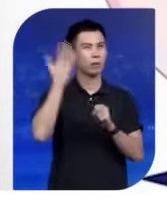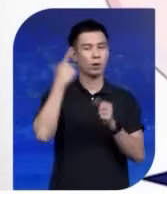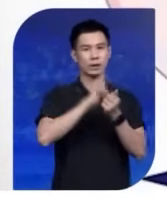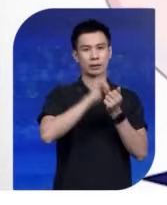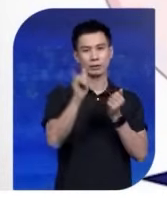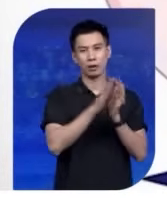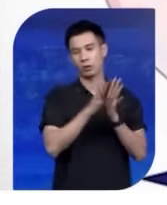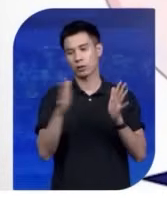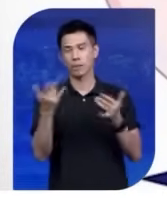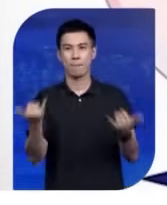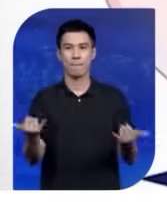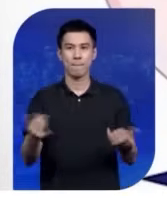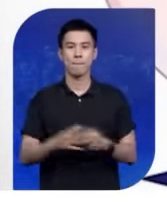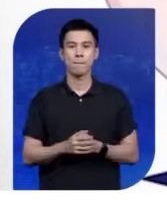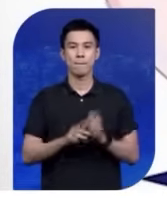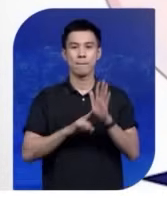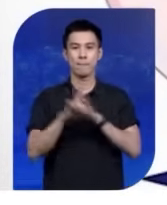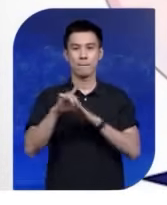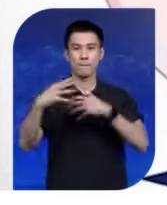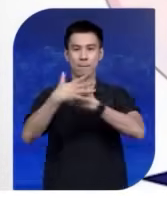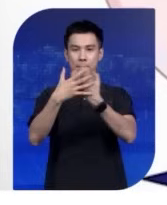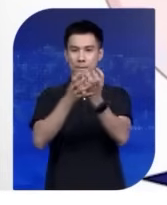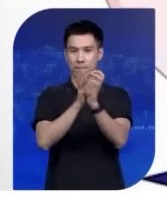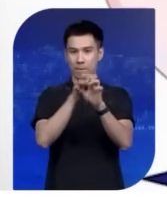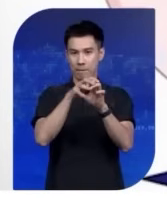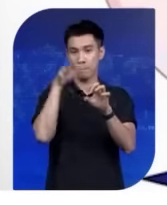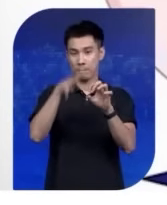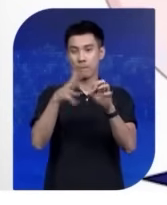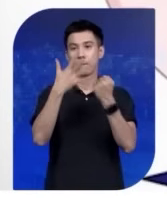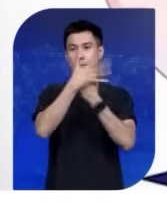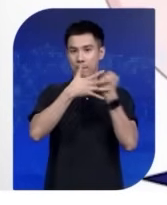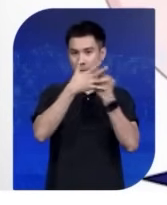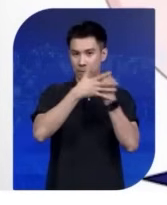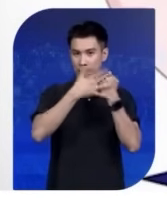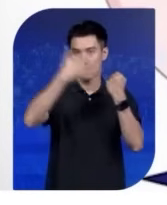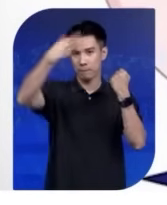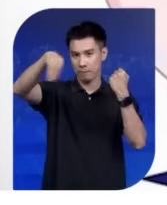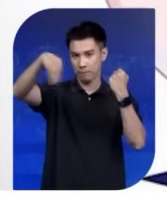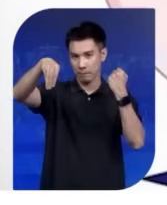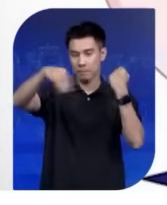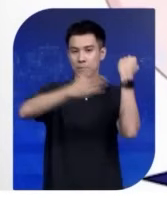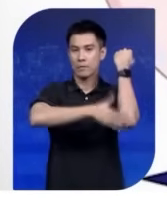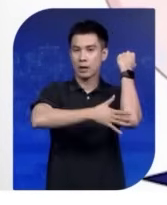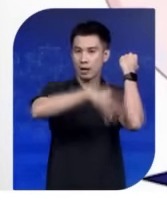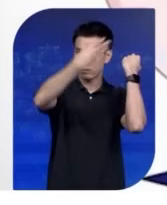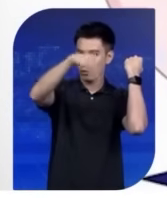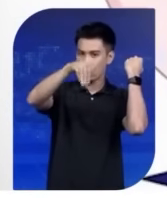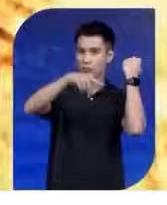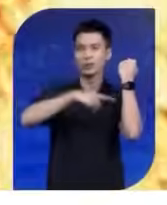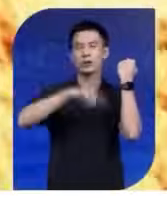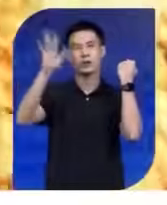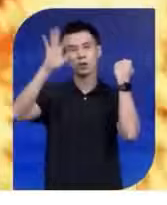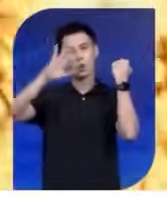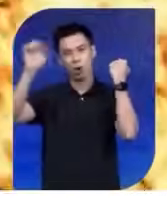giờ trên bản đồ nhiệt trung bình toàn cầu cho thấy khắp khu vực miền Bắc miền Nam châu phi đông nam châu Âu và phần lớn Châu